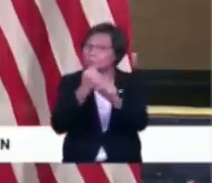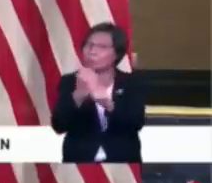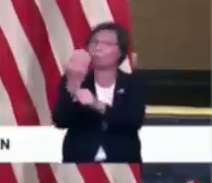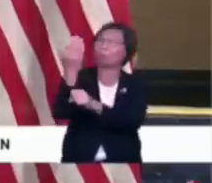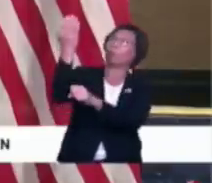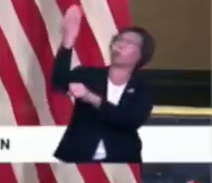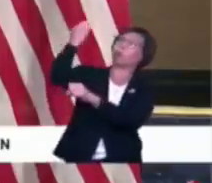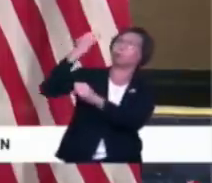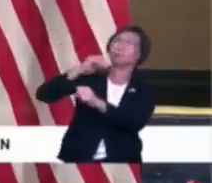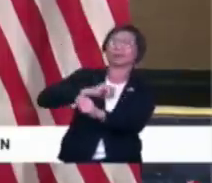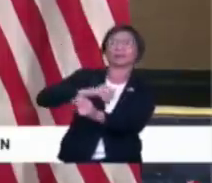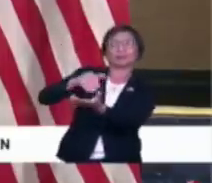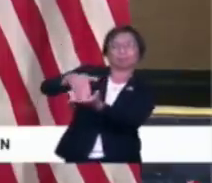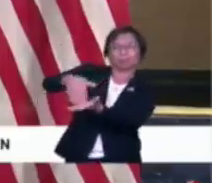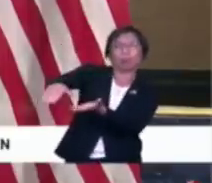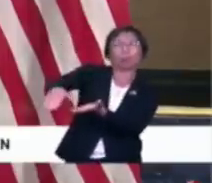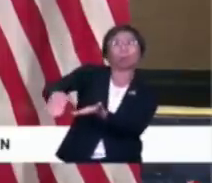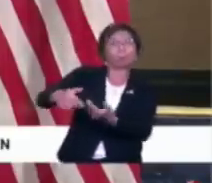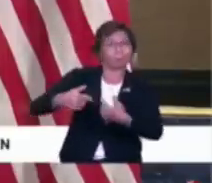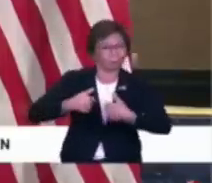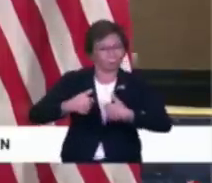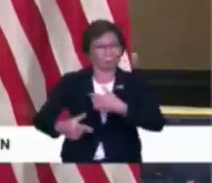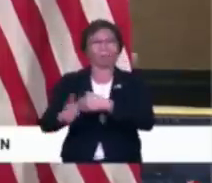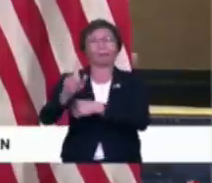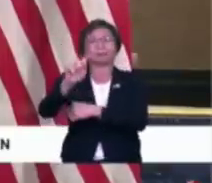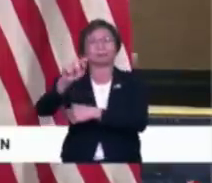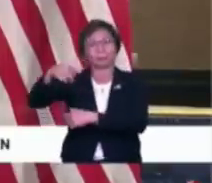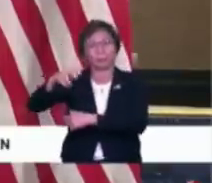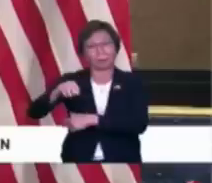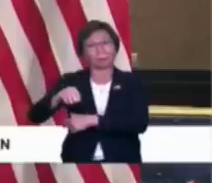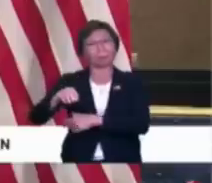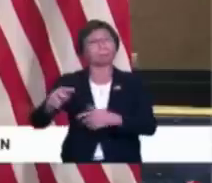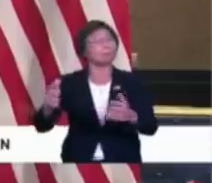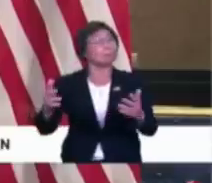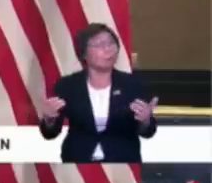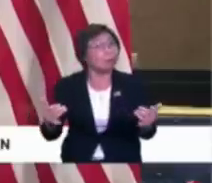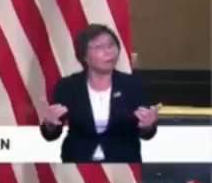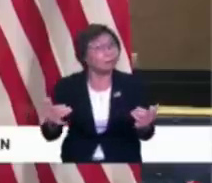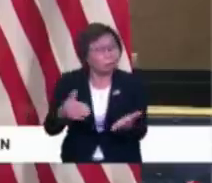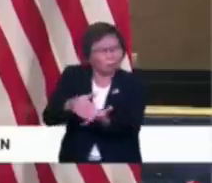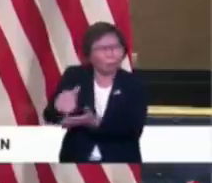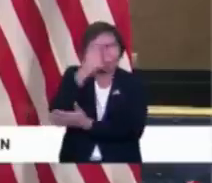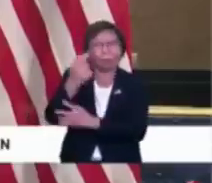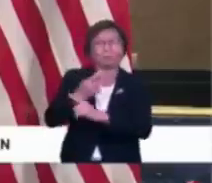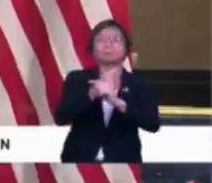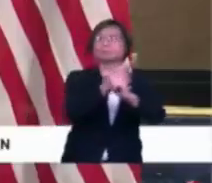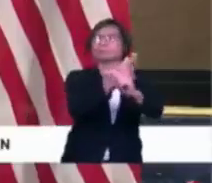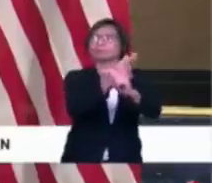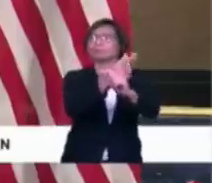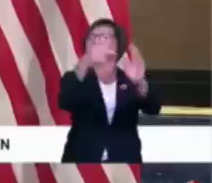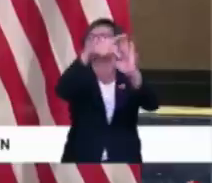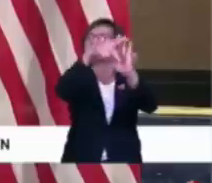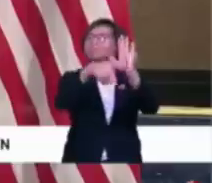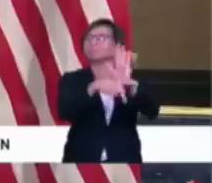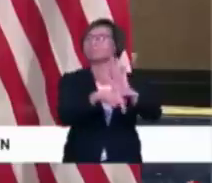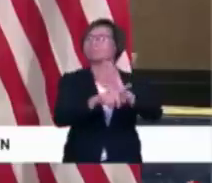dipecat daripada jawatan timbalan Perdana Menteri semata-mata karena saya mempertahankan prinsip